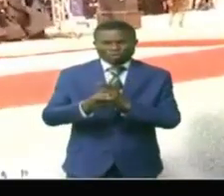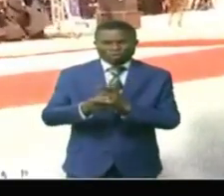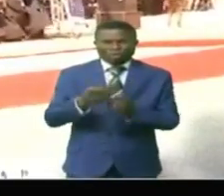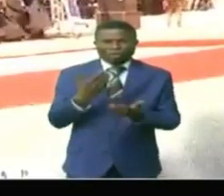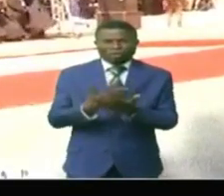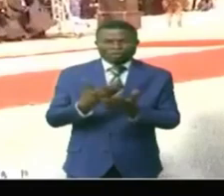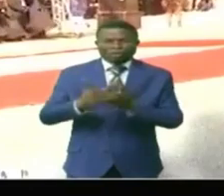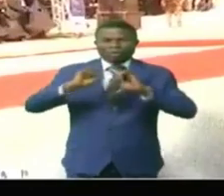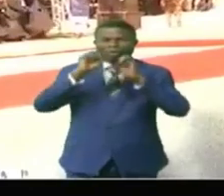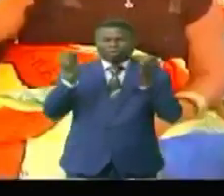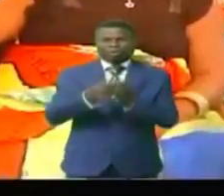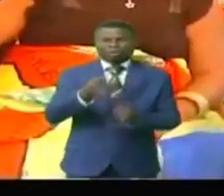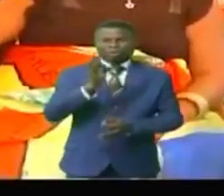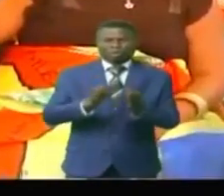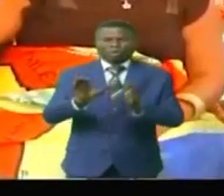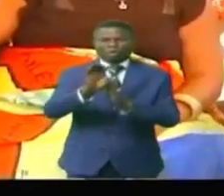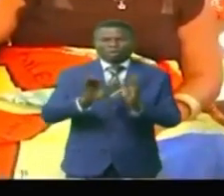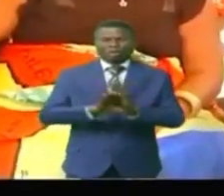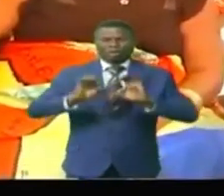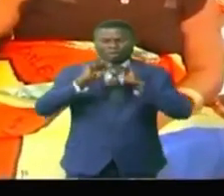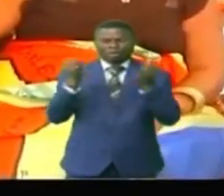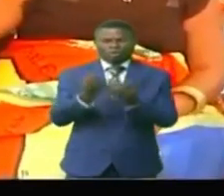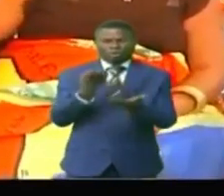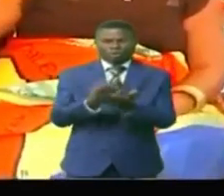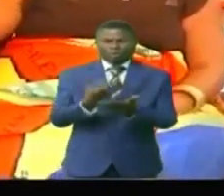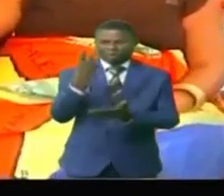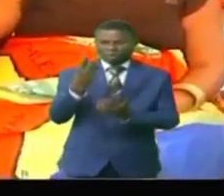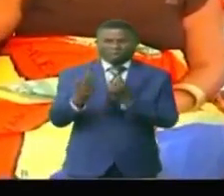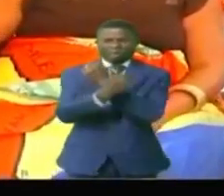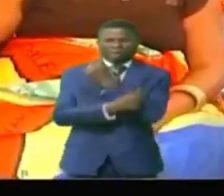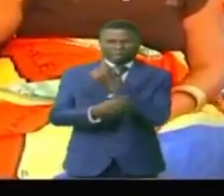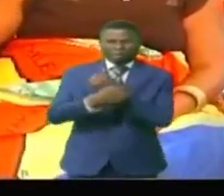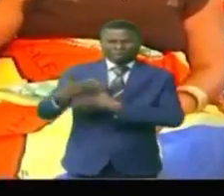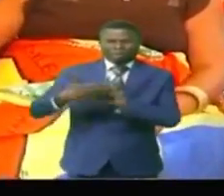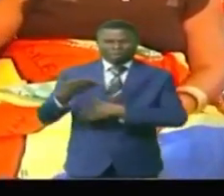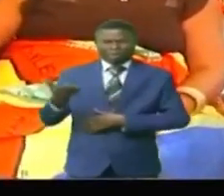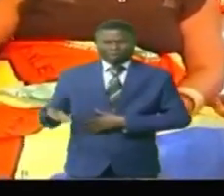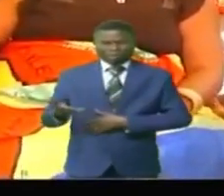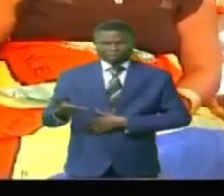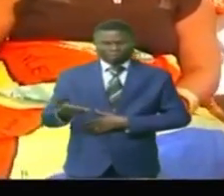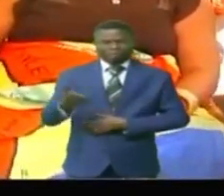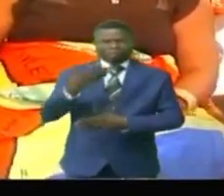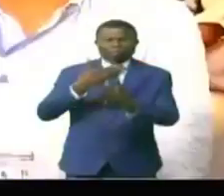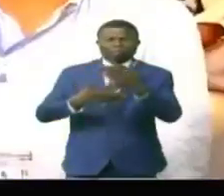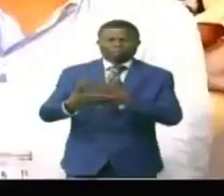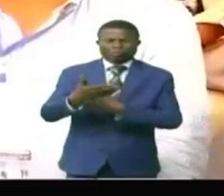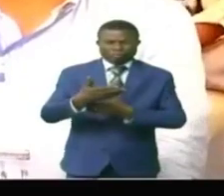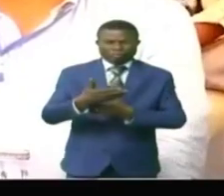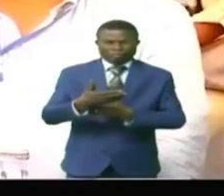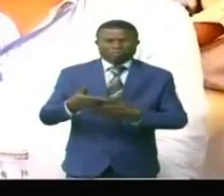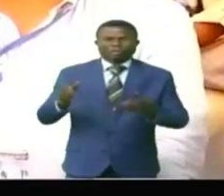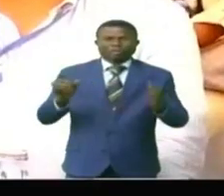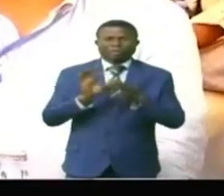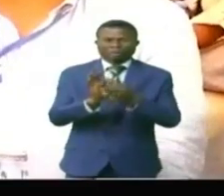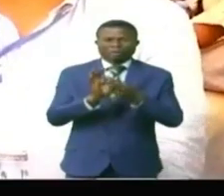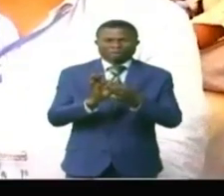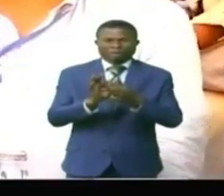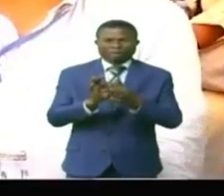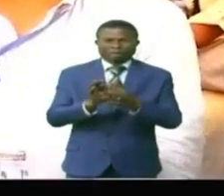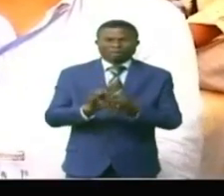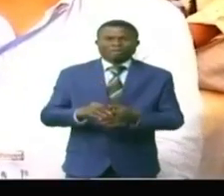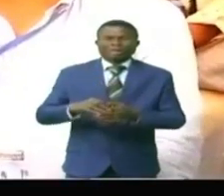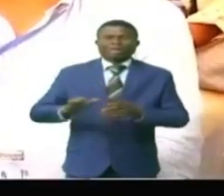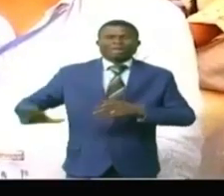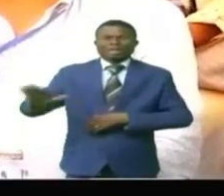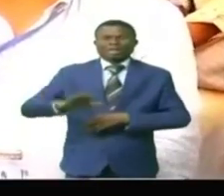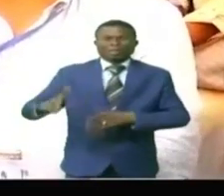réseau social que les conditions socio-économiques des deux pays respectifs. Alternative de la route existante qui quitte Dar es Salaam et